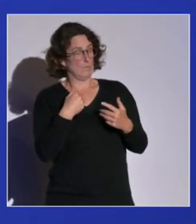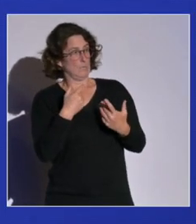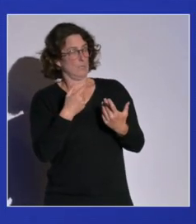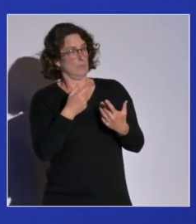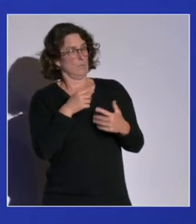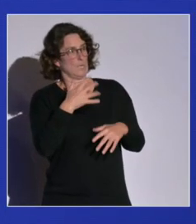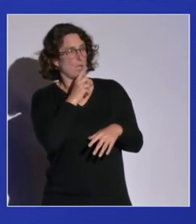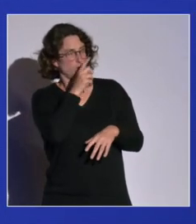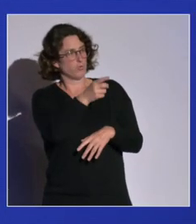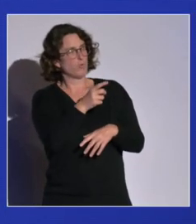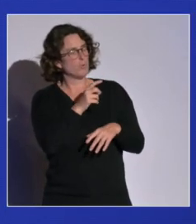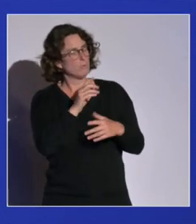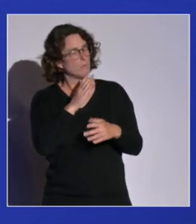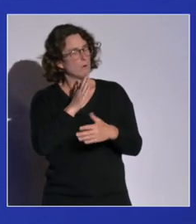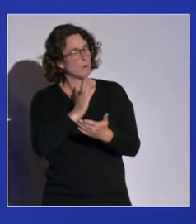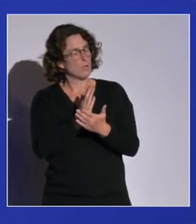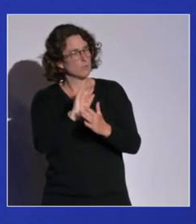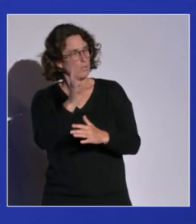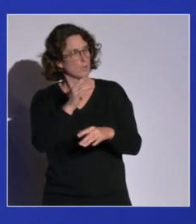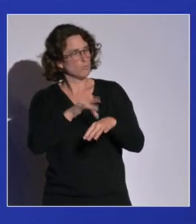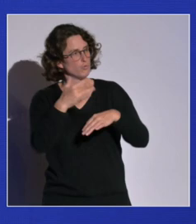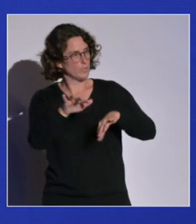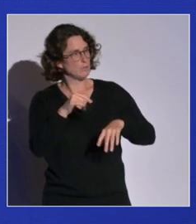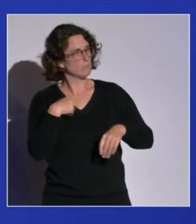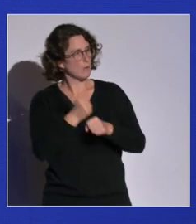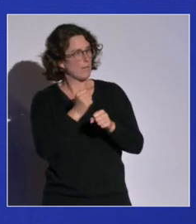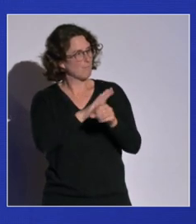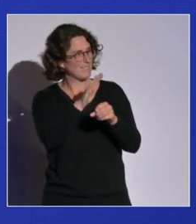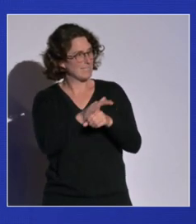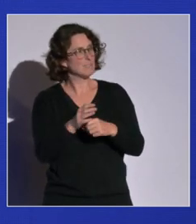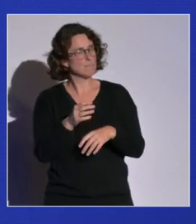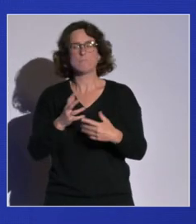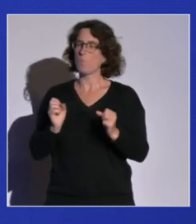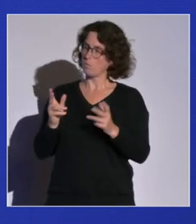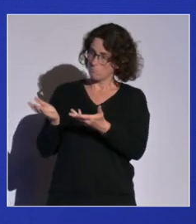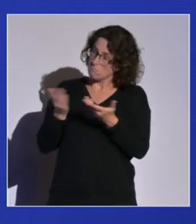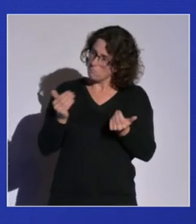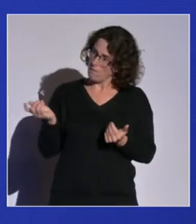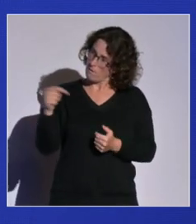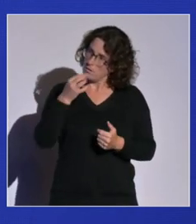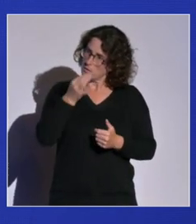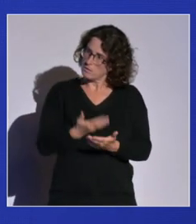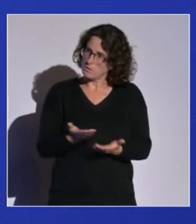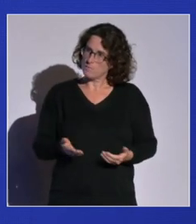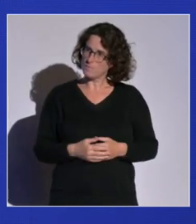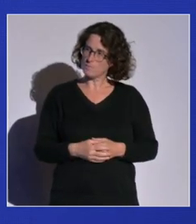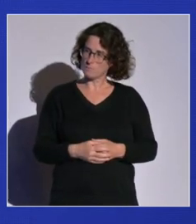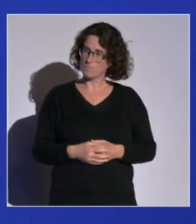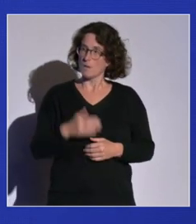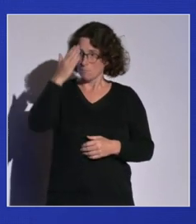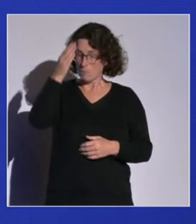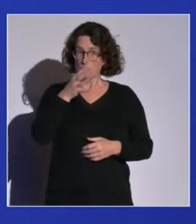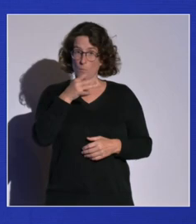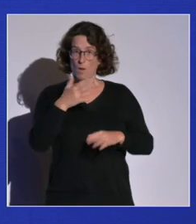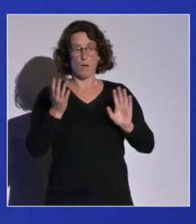assez », alors je serai prêt à écouter leurs arguments. Autrement, qu'ils nous écoutent, nous, et qu'ils écoutent les enseignants.